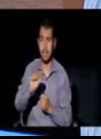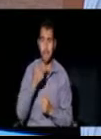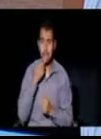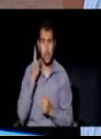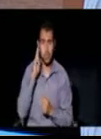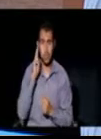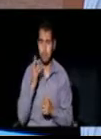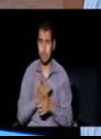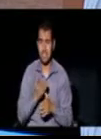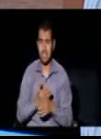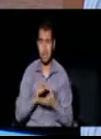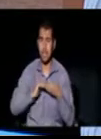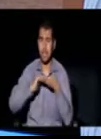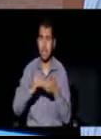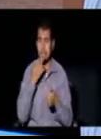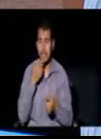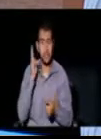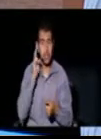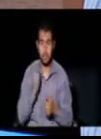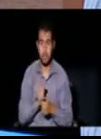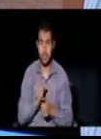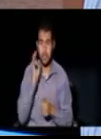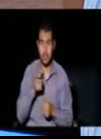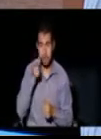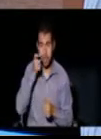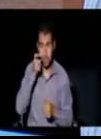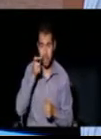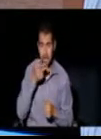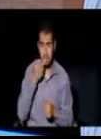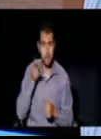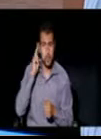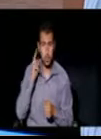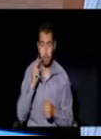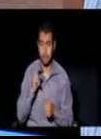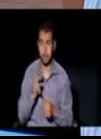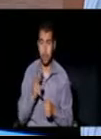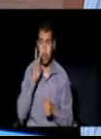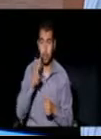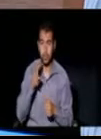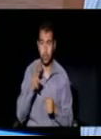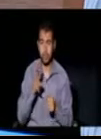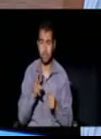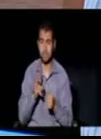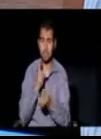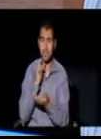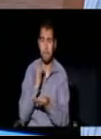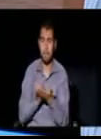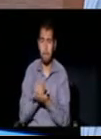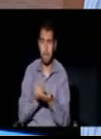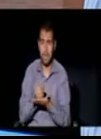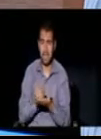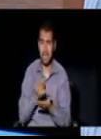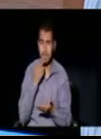تاخد مبادرات زي دي ونشوف فصول للصم ونشوف الموضوع بشكل اكبر من كده، بدل ما احنا بنقول لهم انتوا